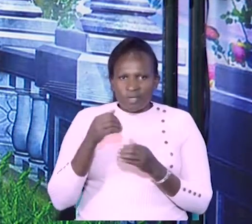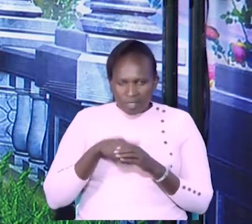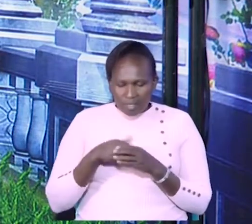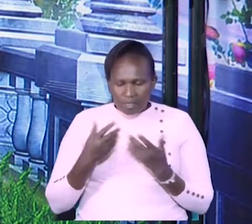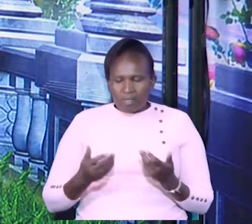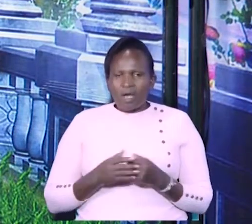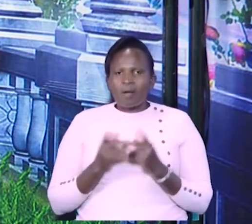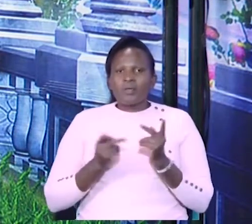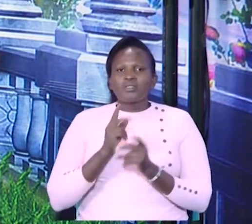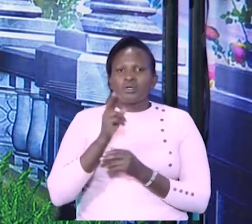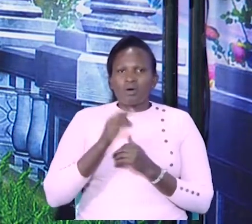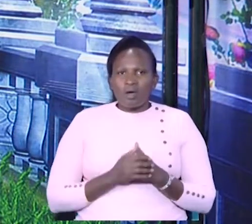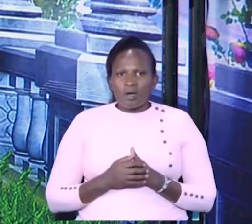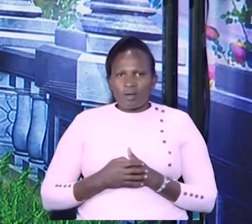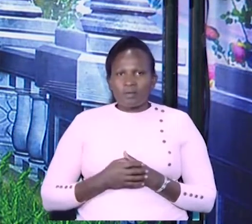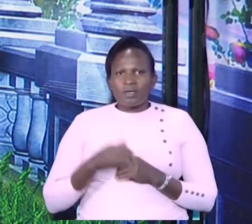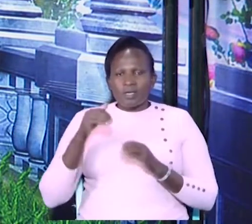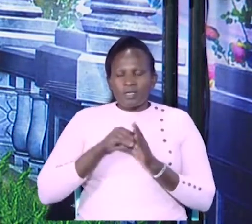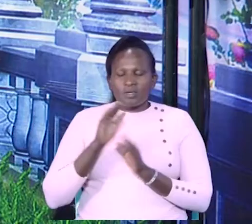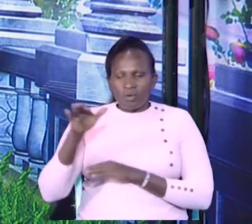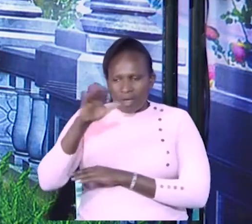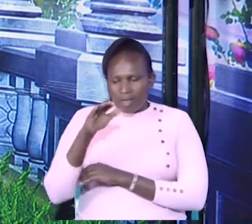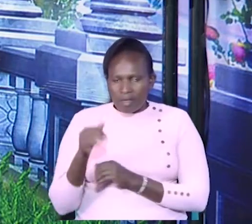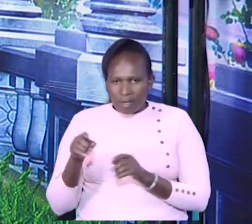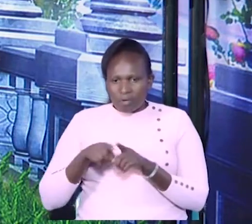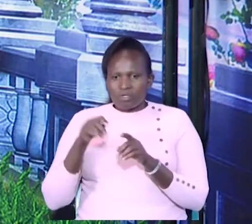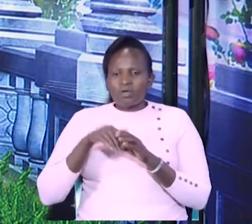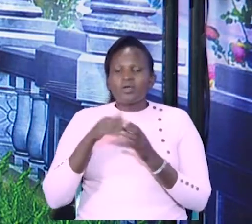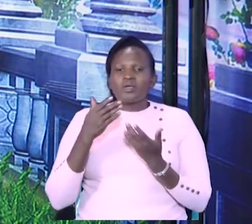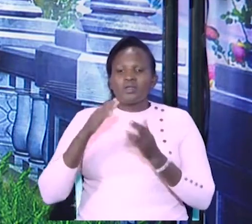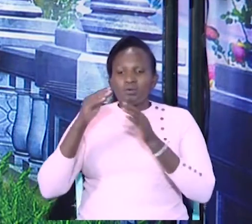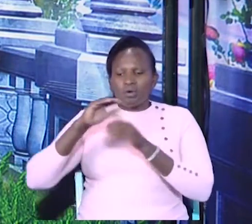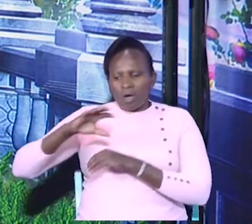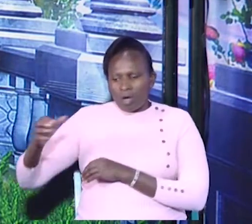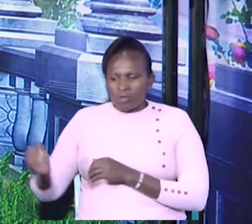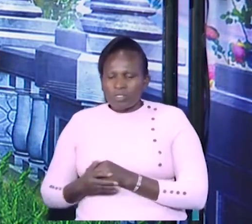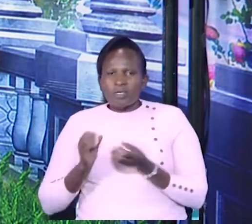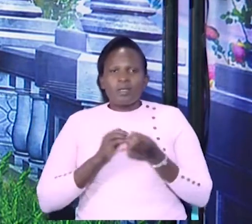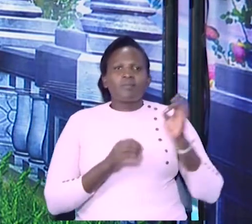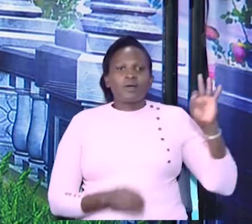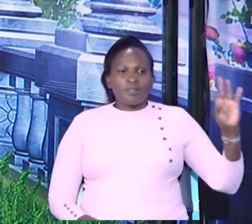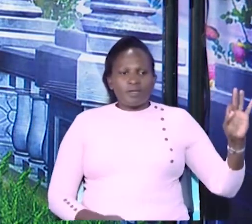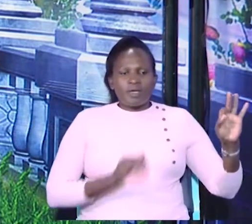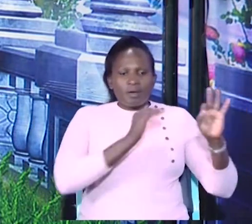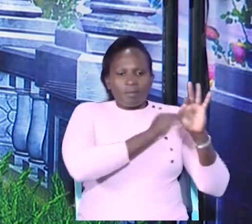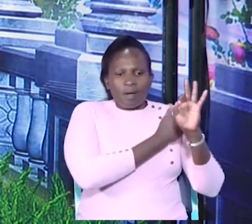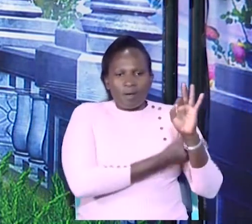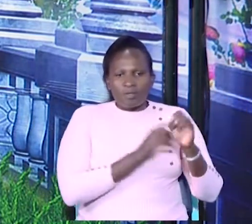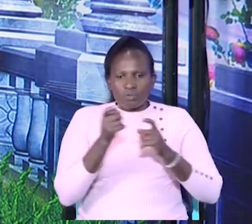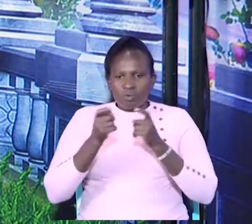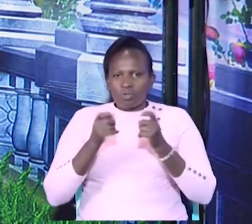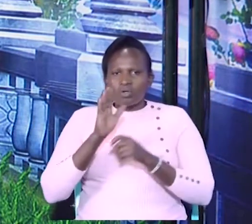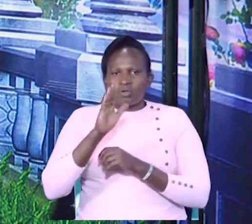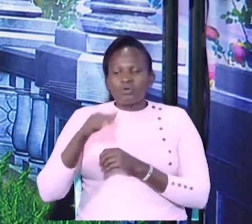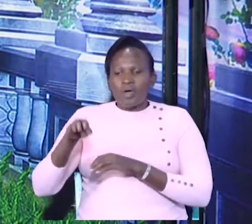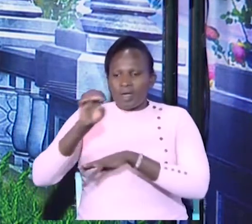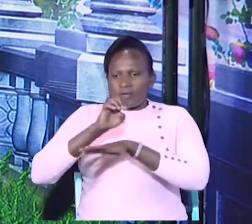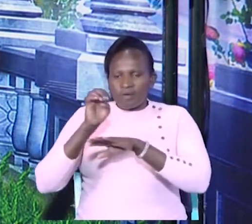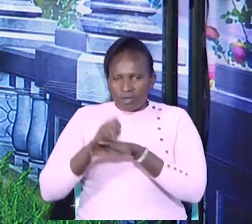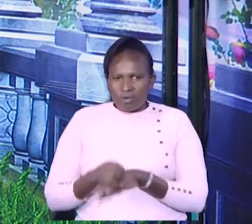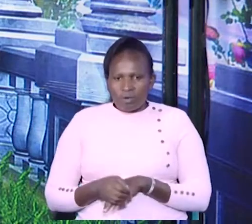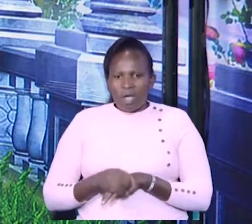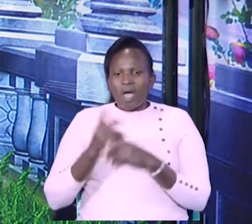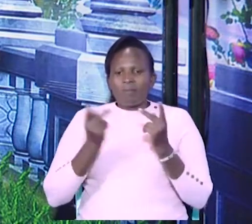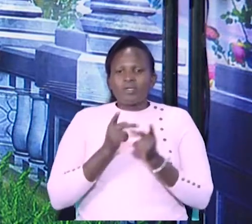ata mahali unakaa, in your estate, ata in your county. Number three, power to control your surroundings.